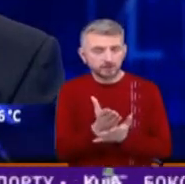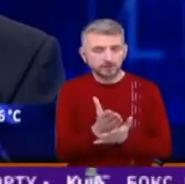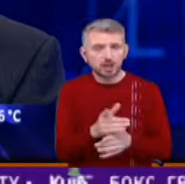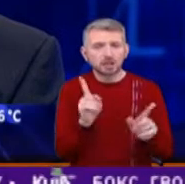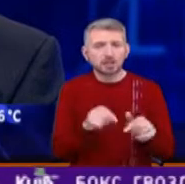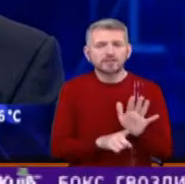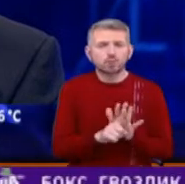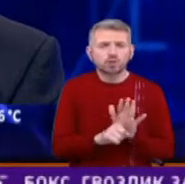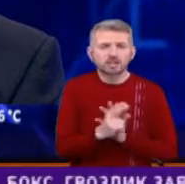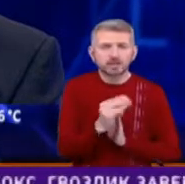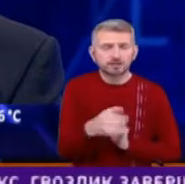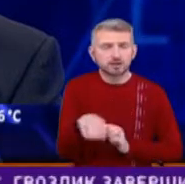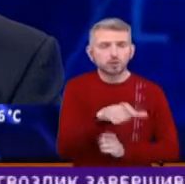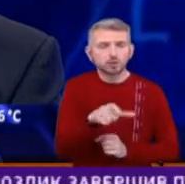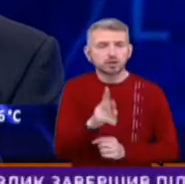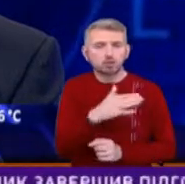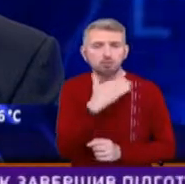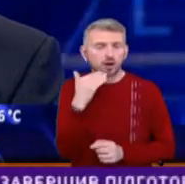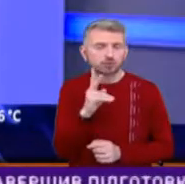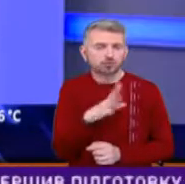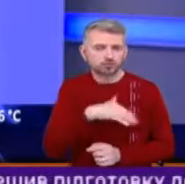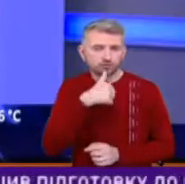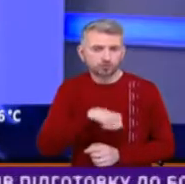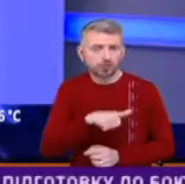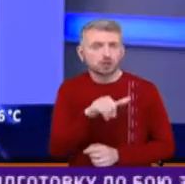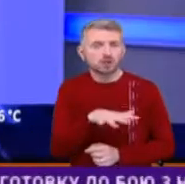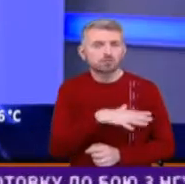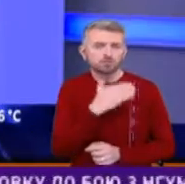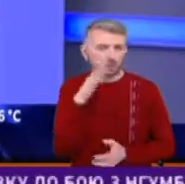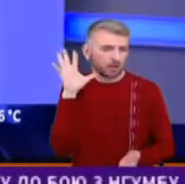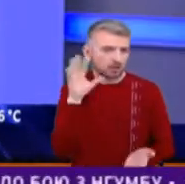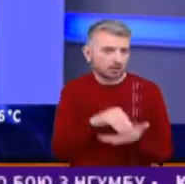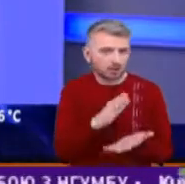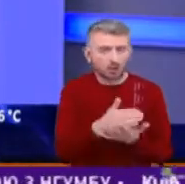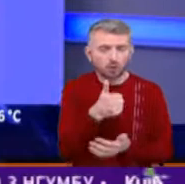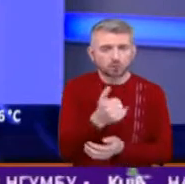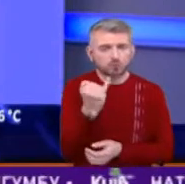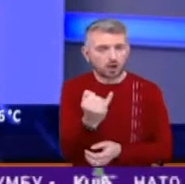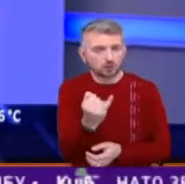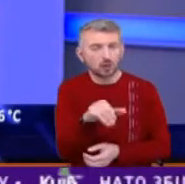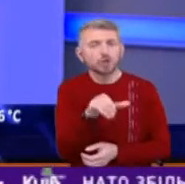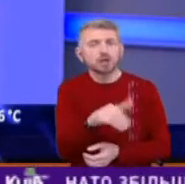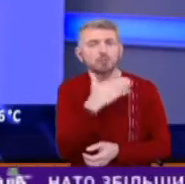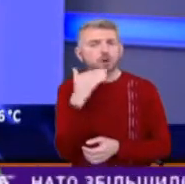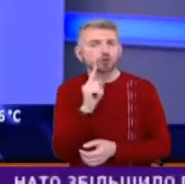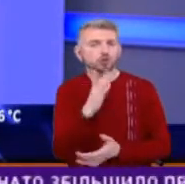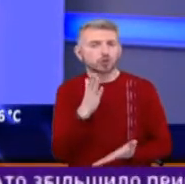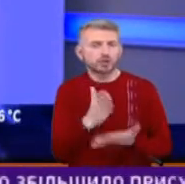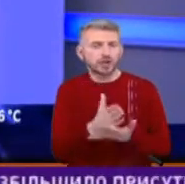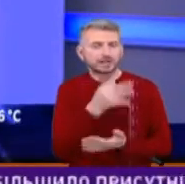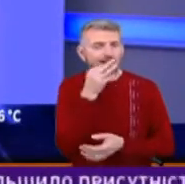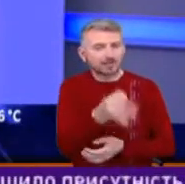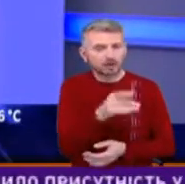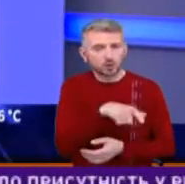навіть початківці, це люди, які багато що пройшли. У них багато що є за плечима, і хорошого, і поганого. У них багато що є